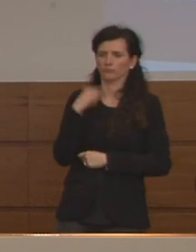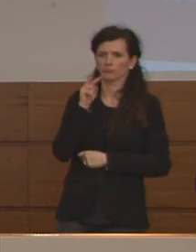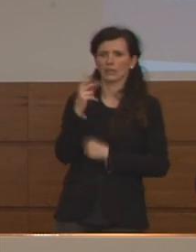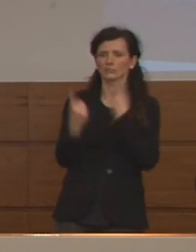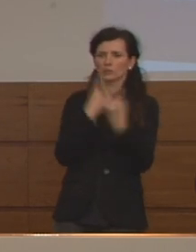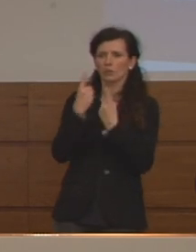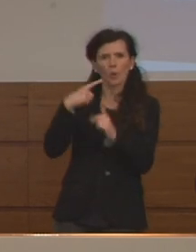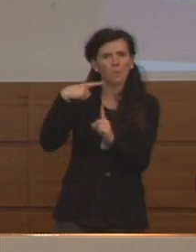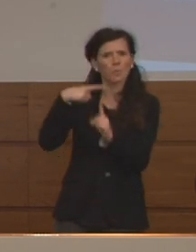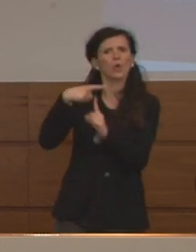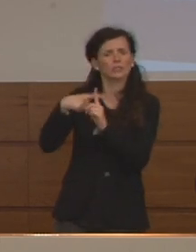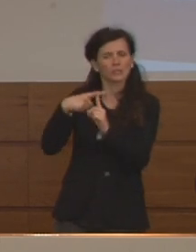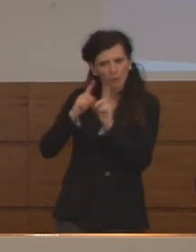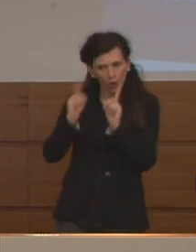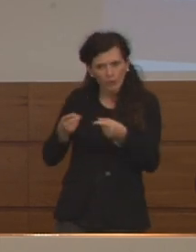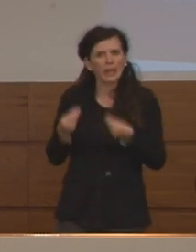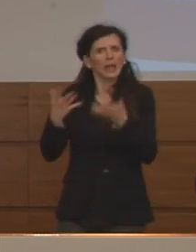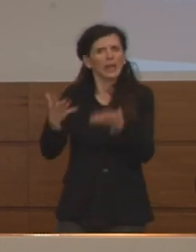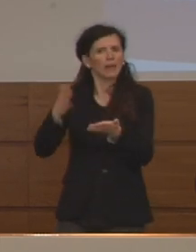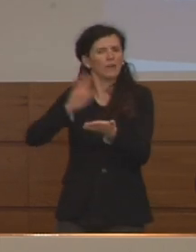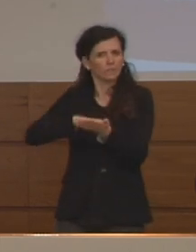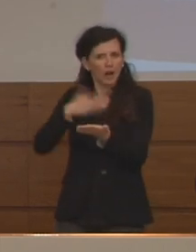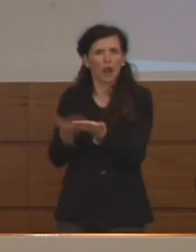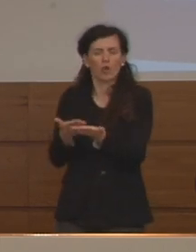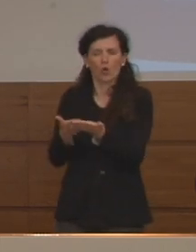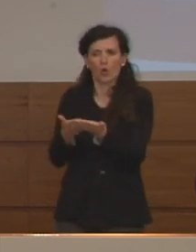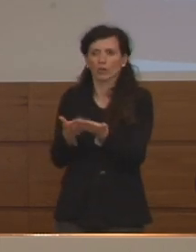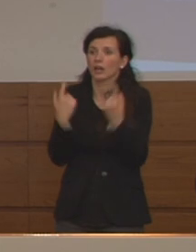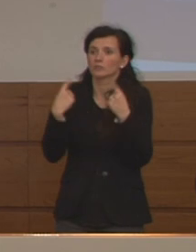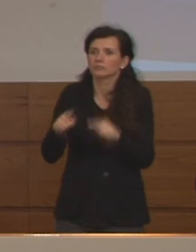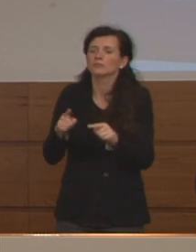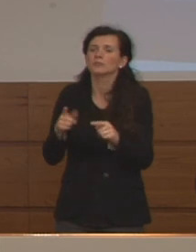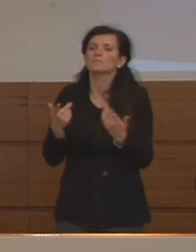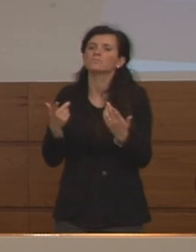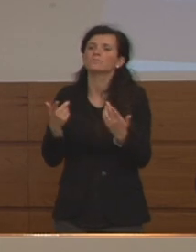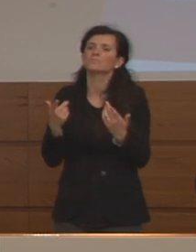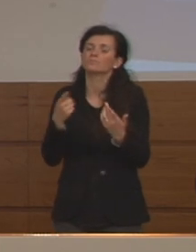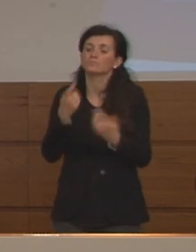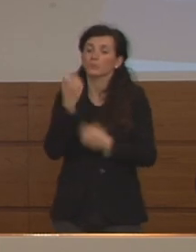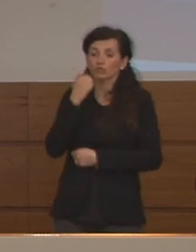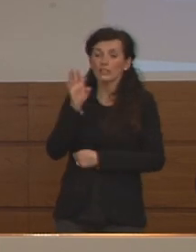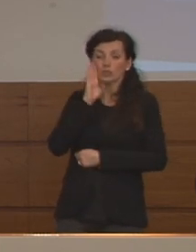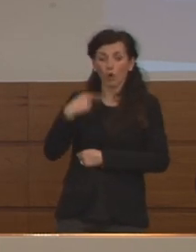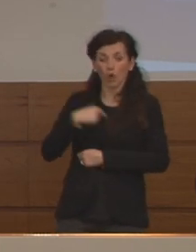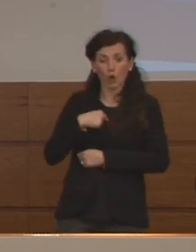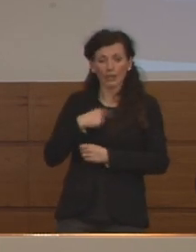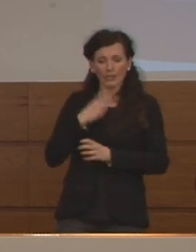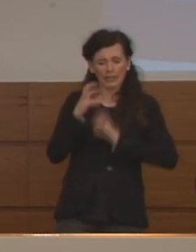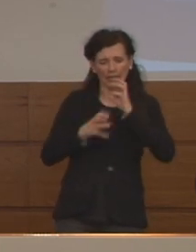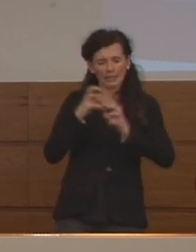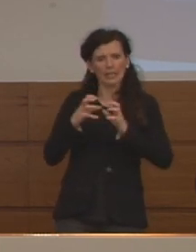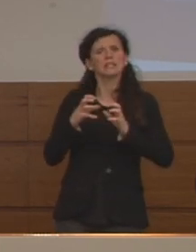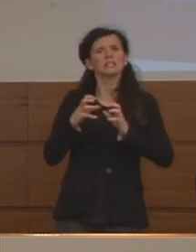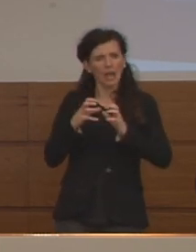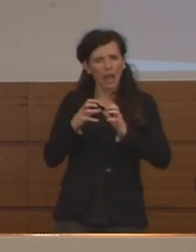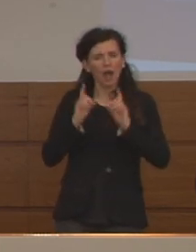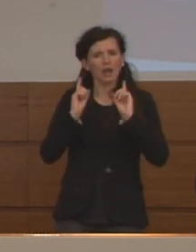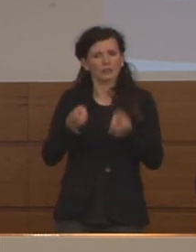valorizzati e questo secondo me è veramente un valore guardi su quello della generalità della genitorialità è veramente una riflessione da fare